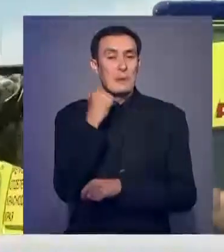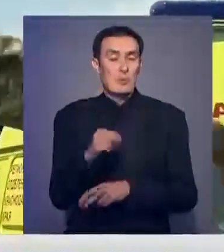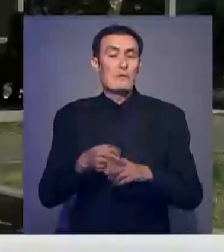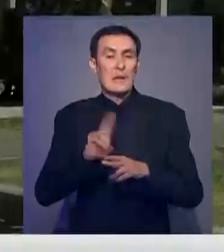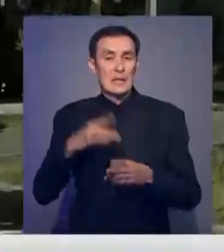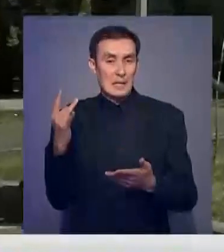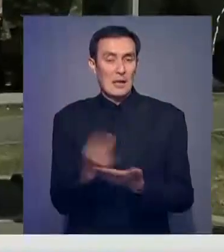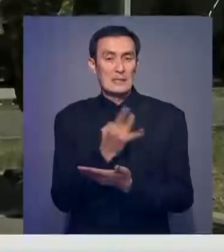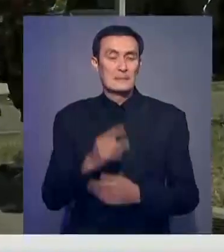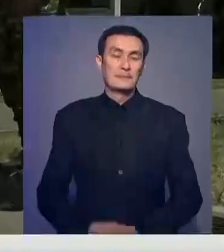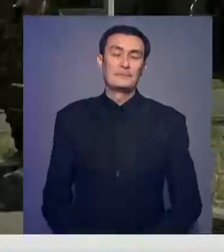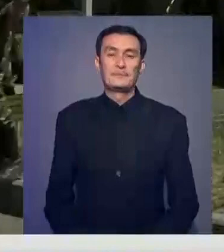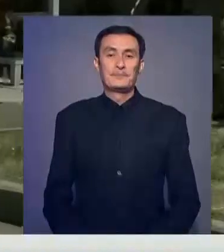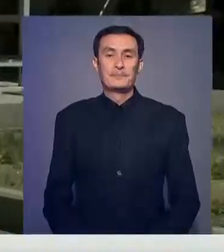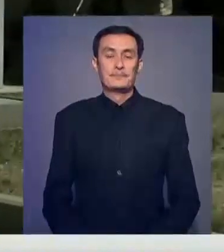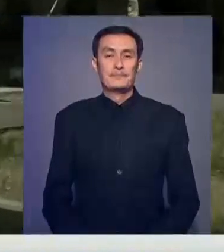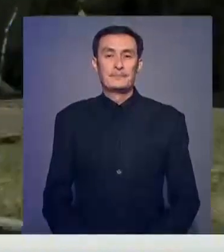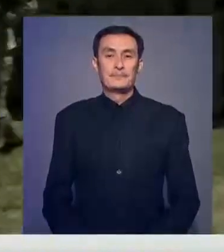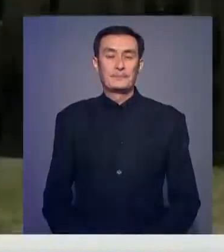этот раз.